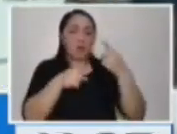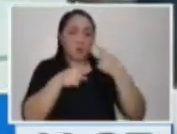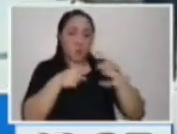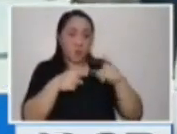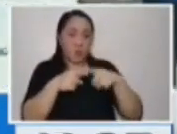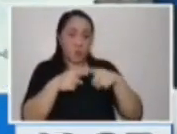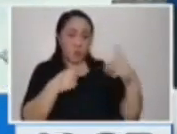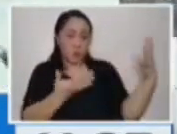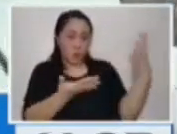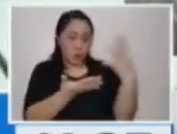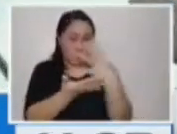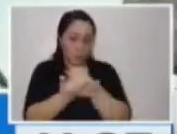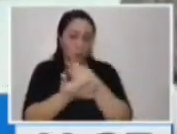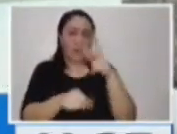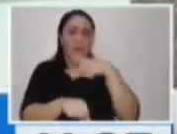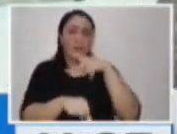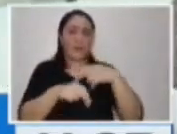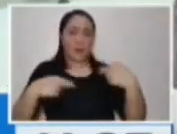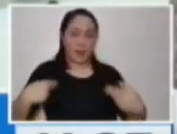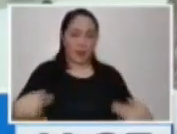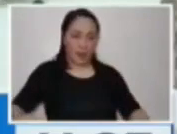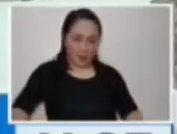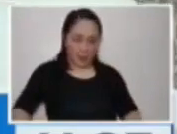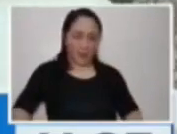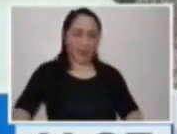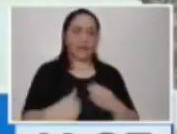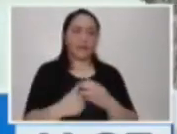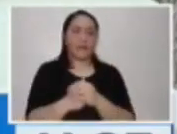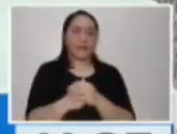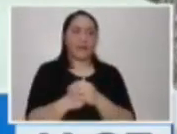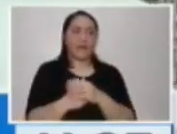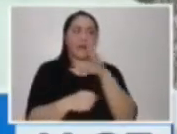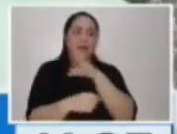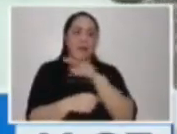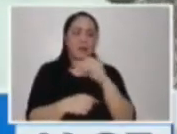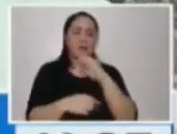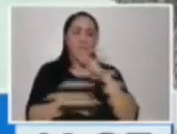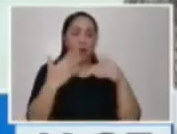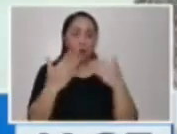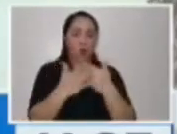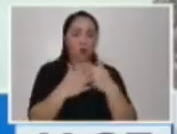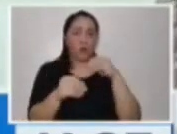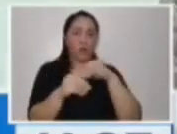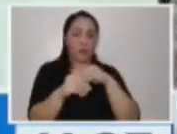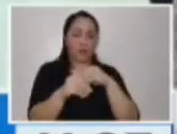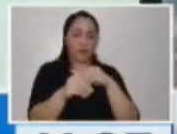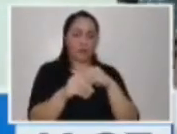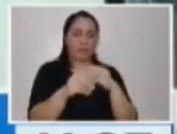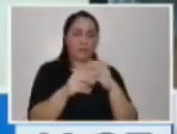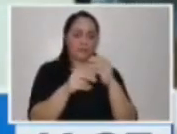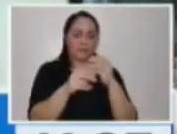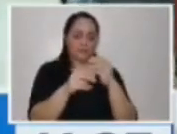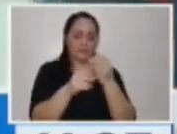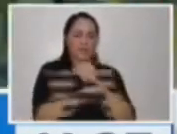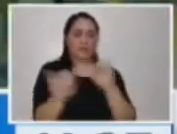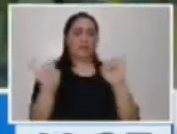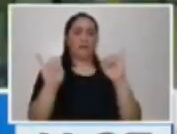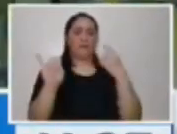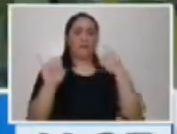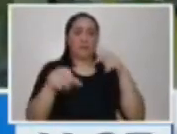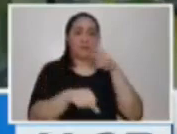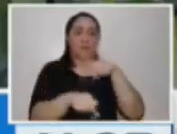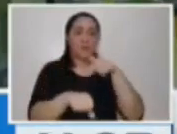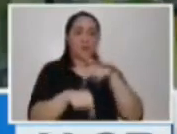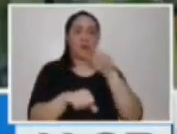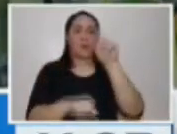then, ang naka-register lang sa database ng PhilHealth is about 3.6 million. So, malaking membership